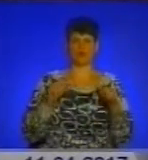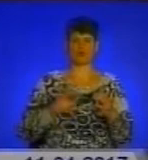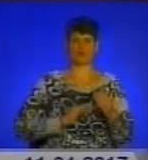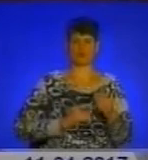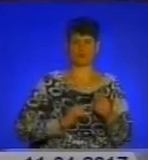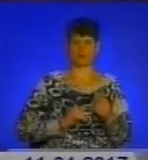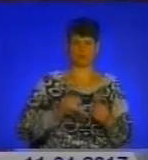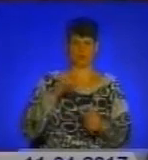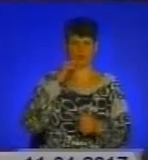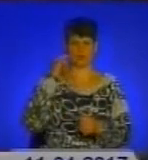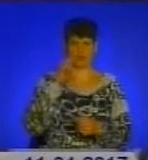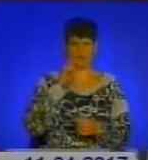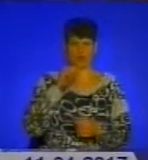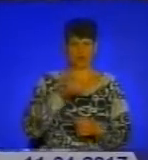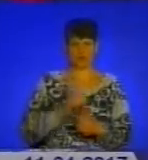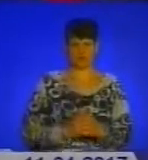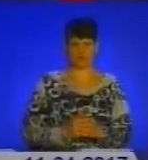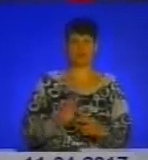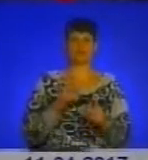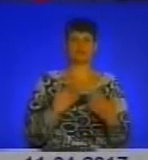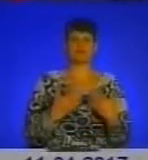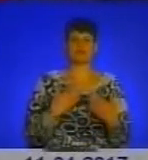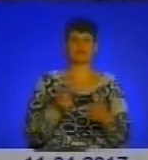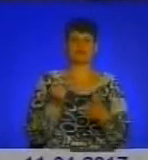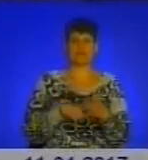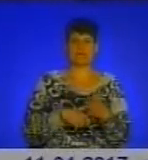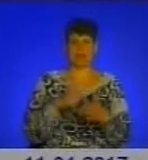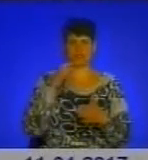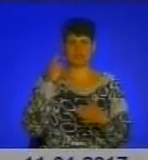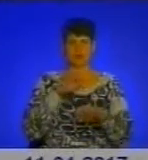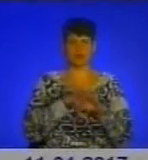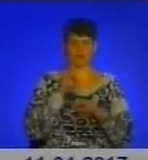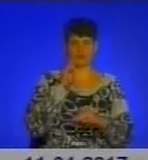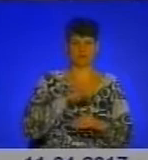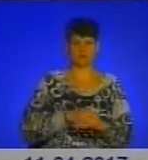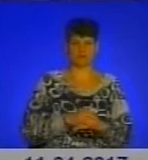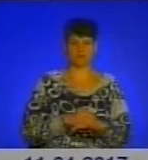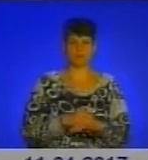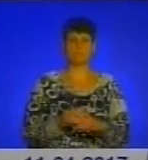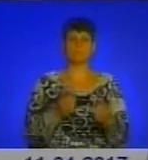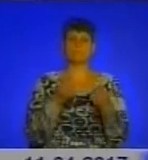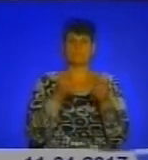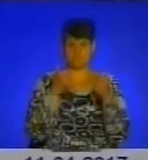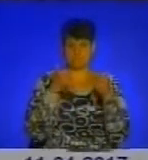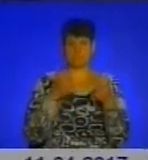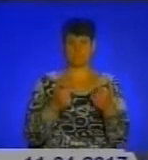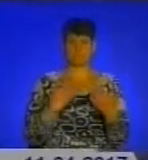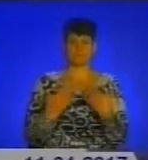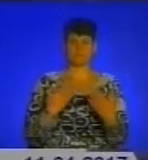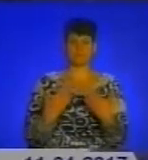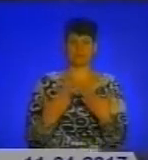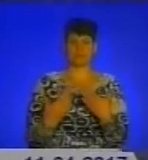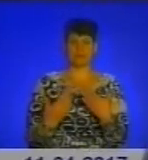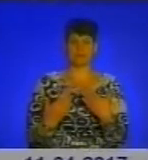в Україні. Як ставитися до закриття російського Сбербанку в Україні? По-русски, положительно. А чому?